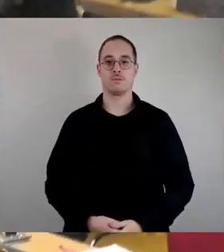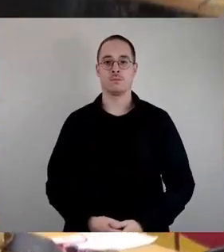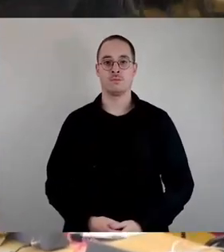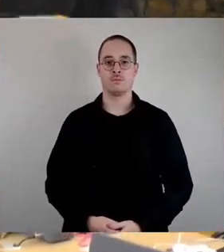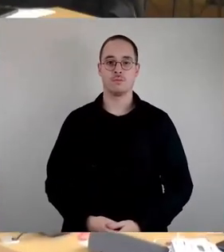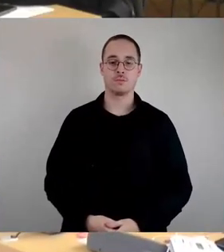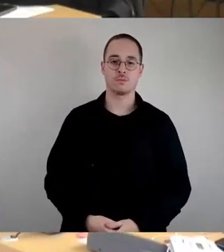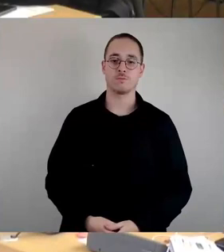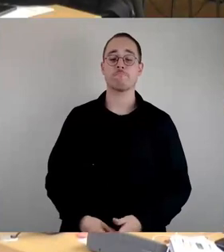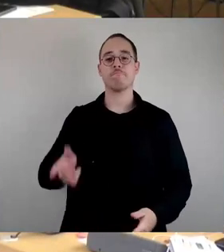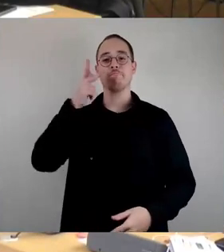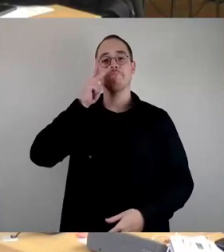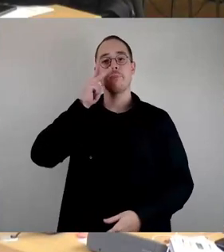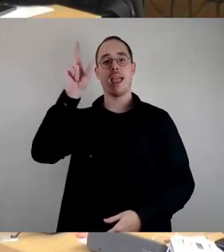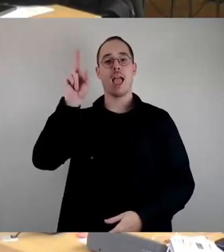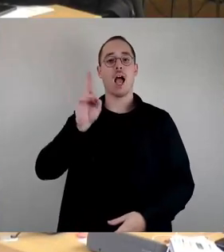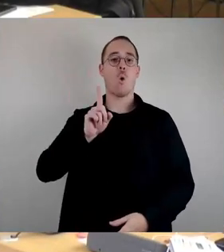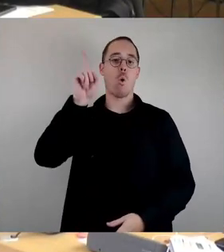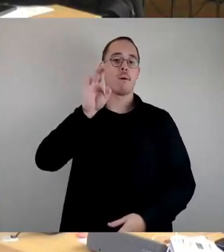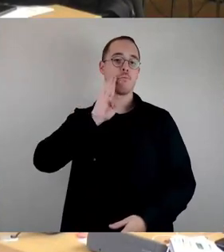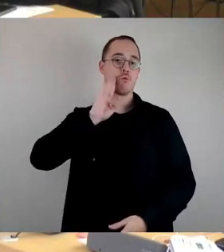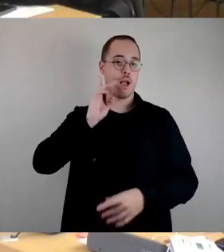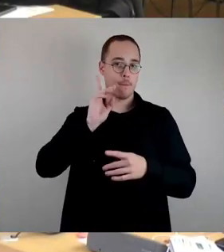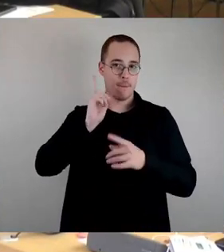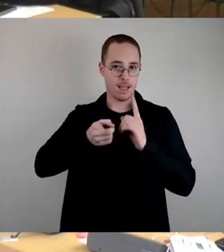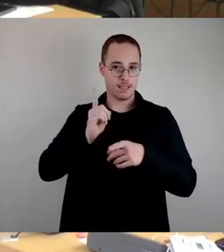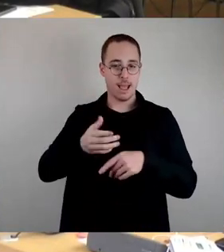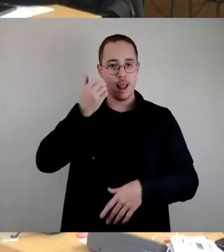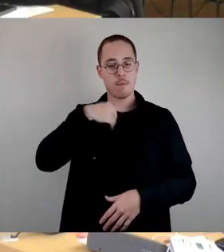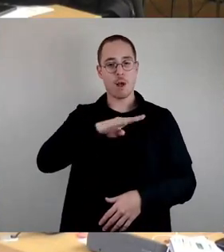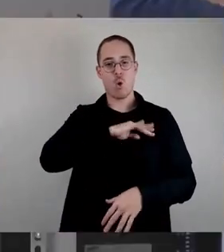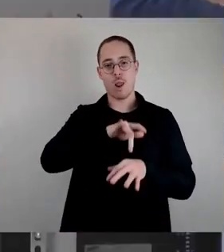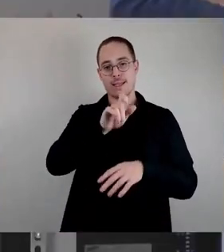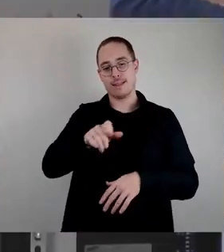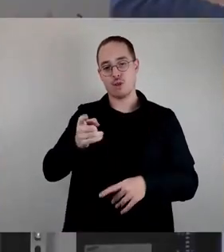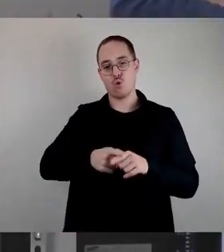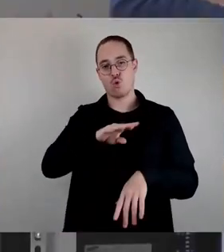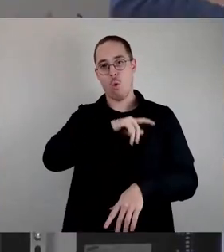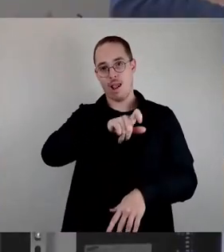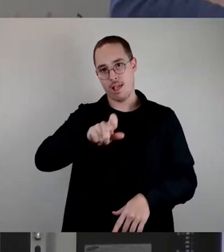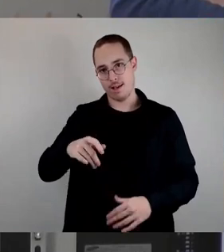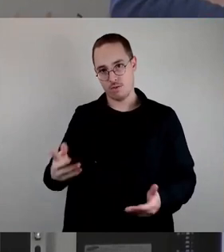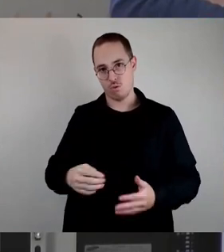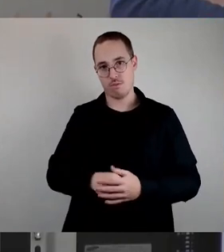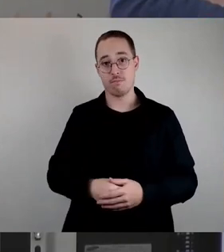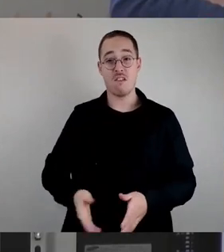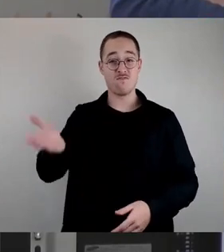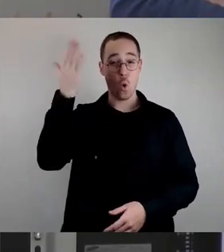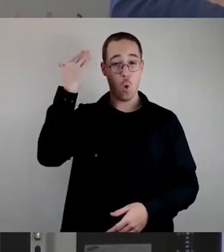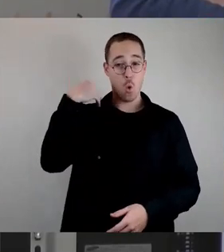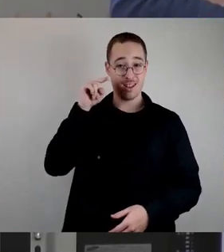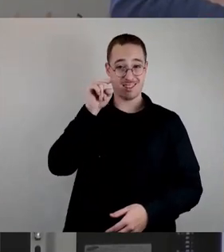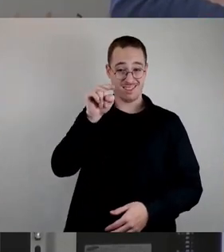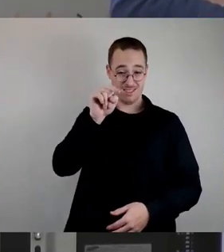Herr Oberbürgermeister, liebe Kolleginnen und Kollegen, also ganz früher gab es dort mal drei Fähren an